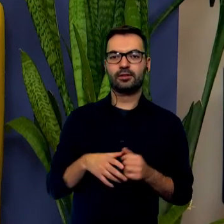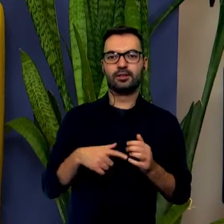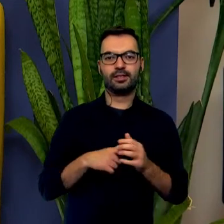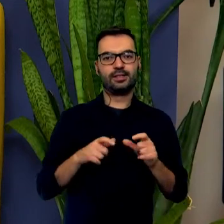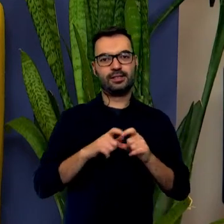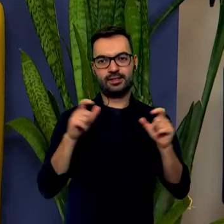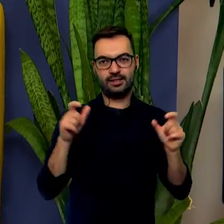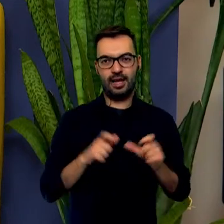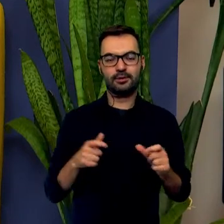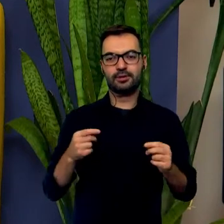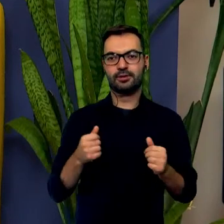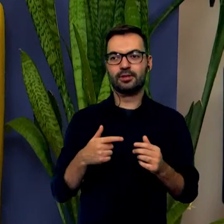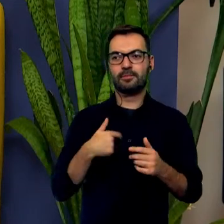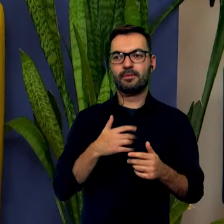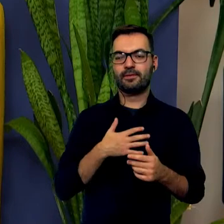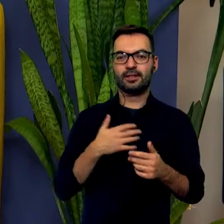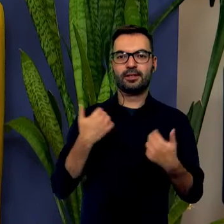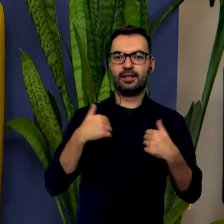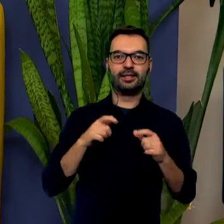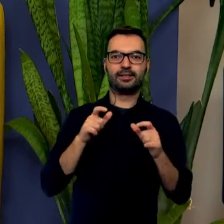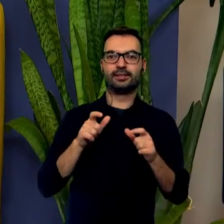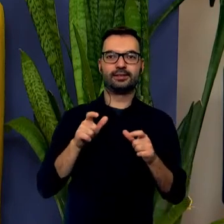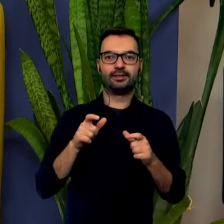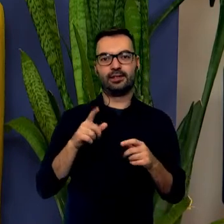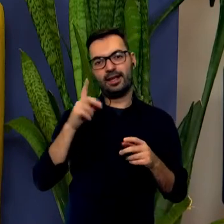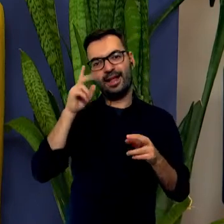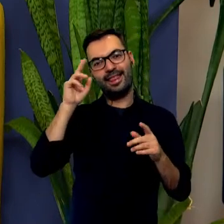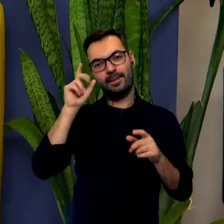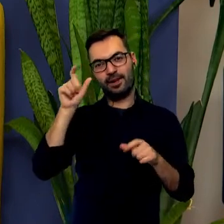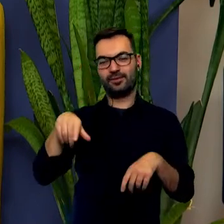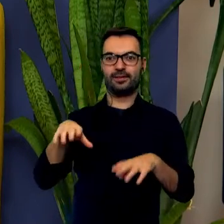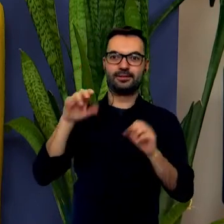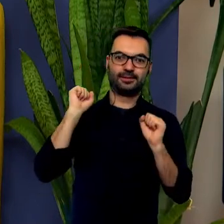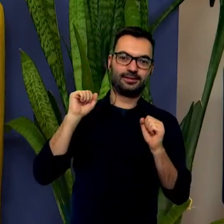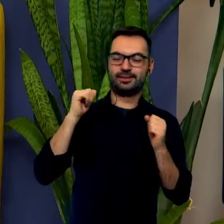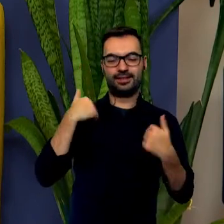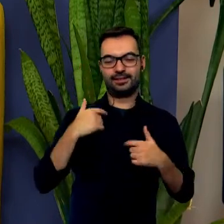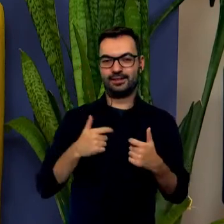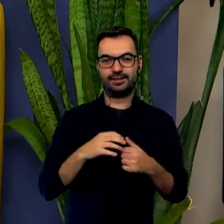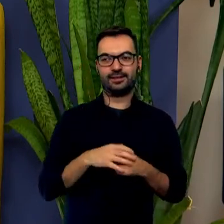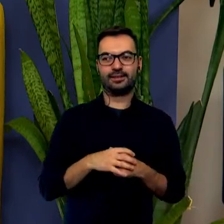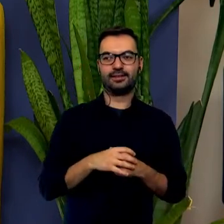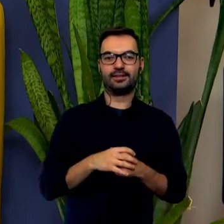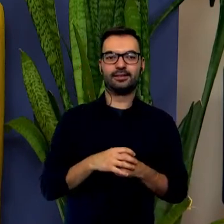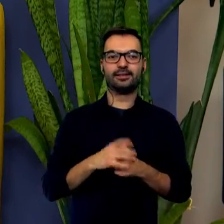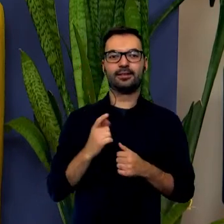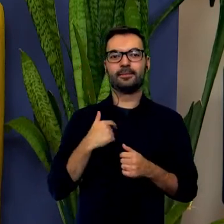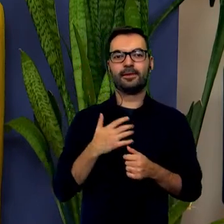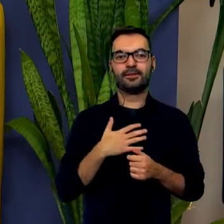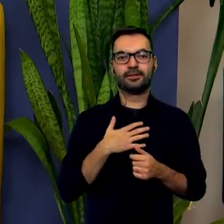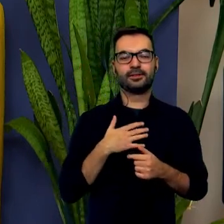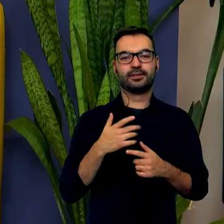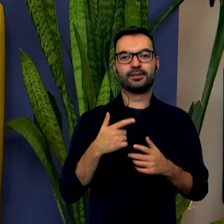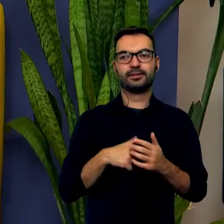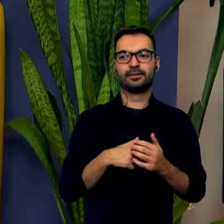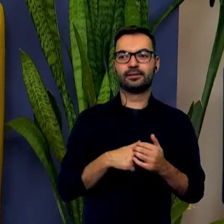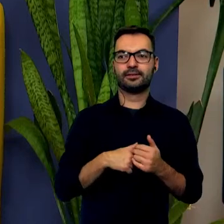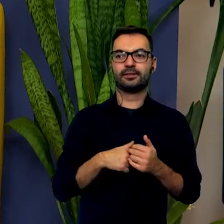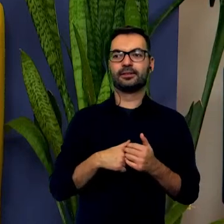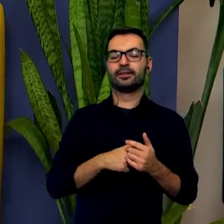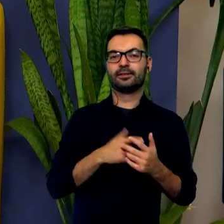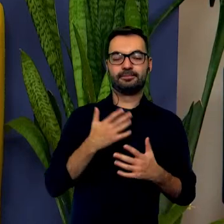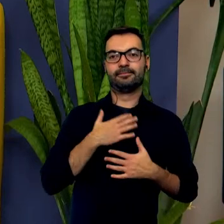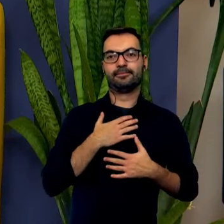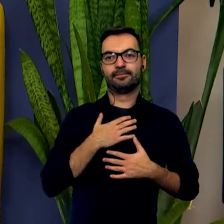to jest cały czas, mam wrażenie, nie chcę cię teraz tak jakoś interpretować i tutaj robić interpretacji Dawida Grodnika, ale ja z coraz większym jakimś